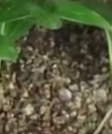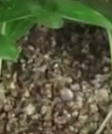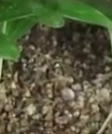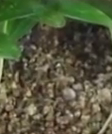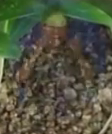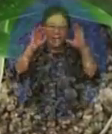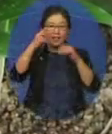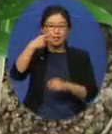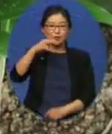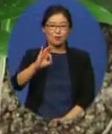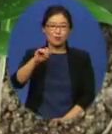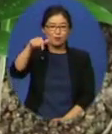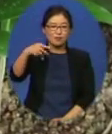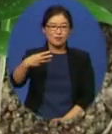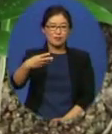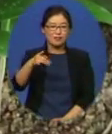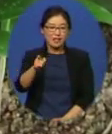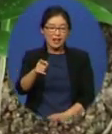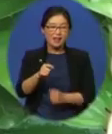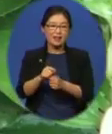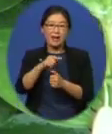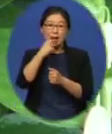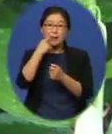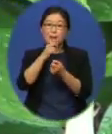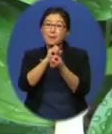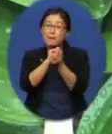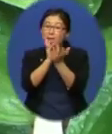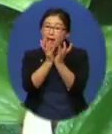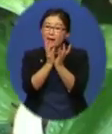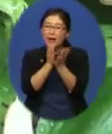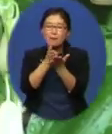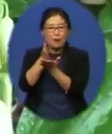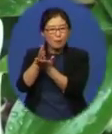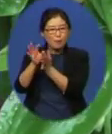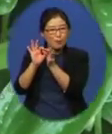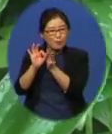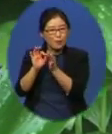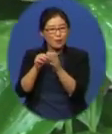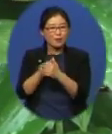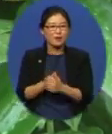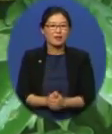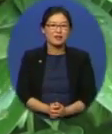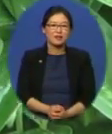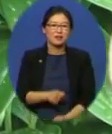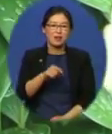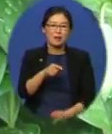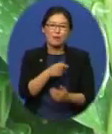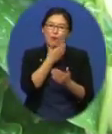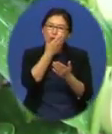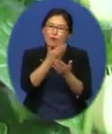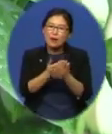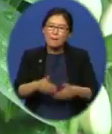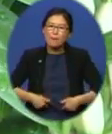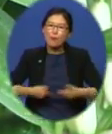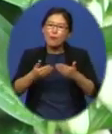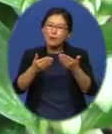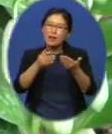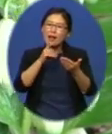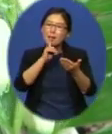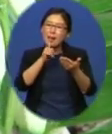애기 둥글레는 백합과에 속하는 단연생 식물이며 고귀한 봉사라는 꽃말을 가지고